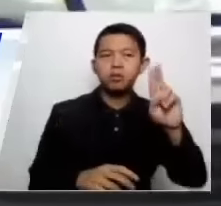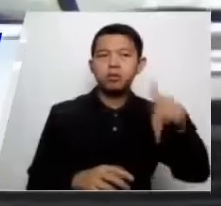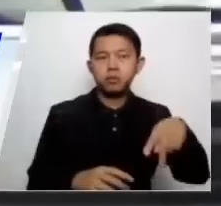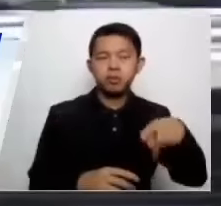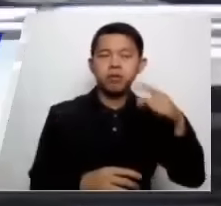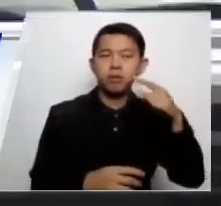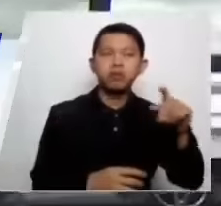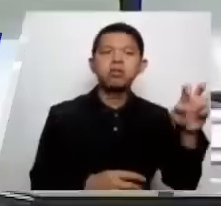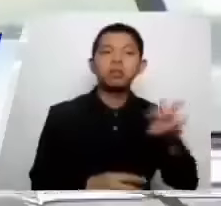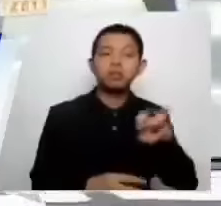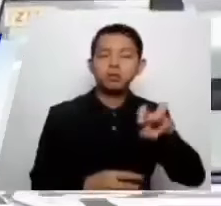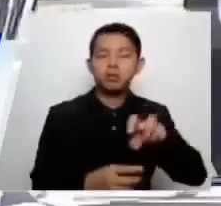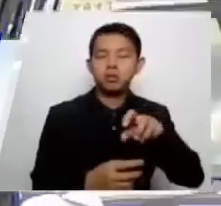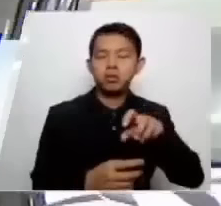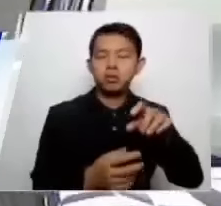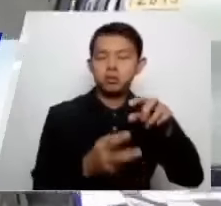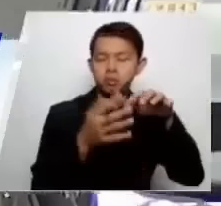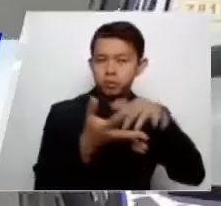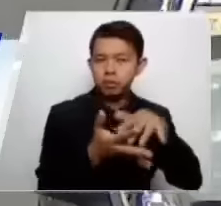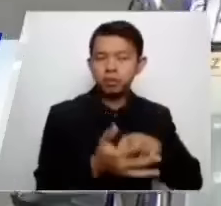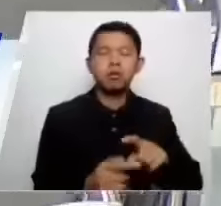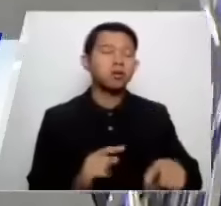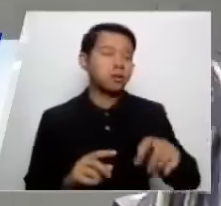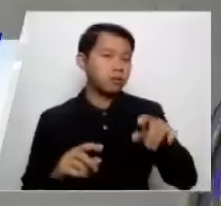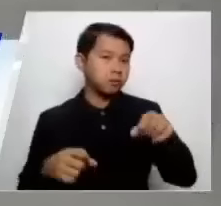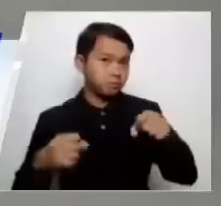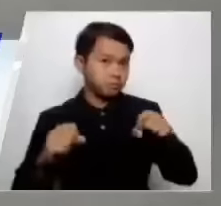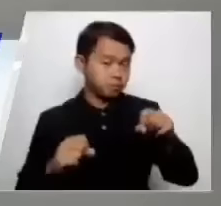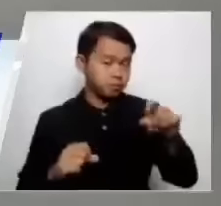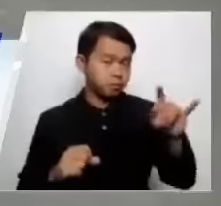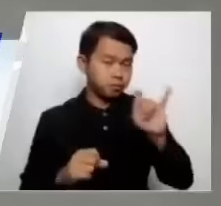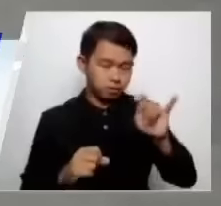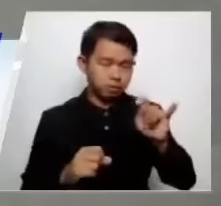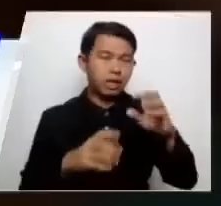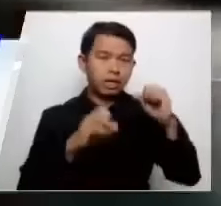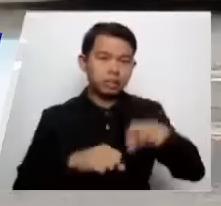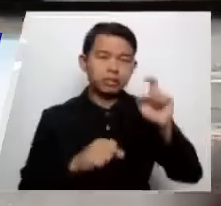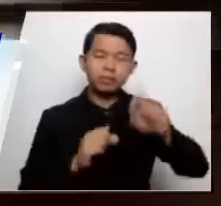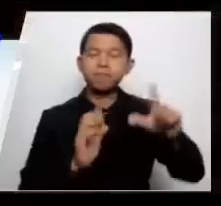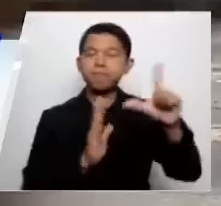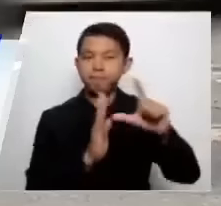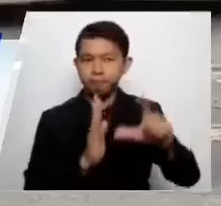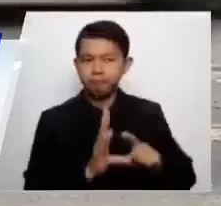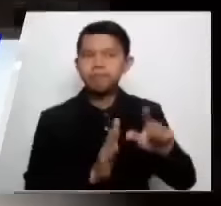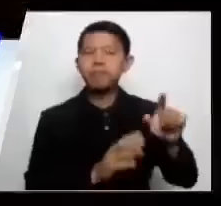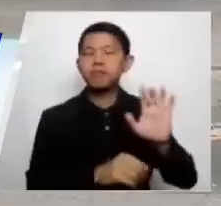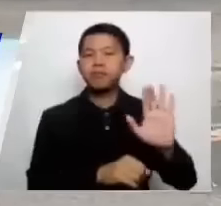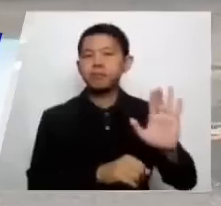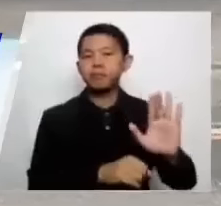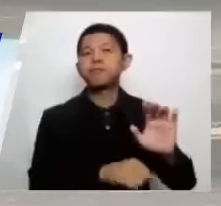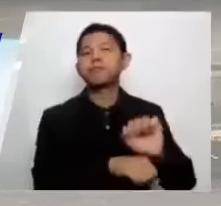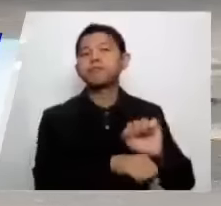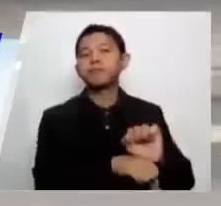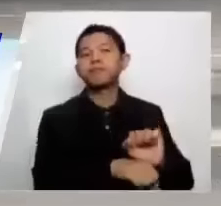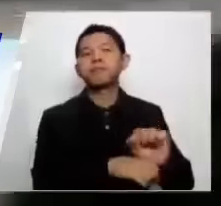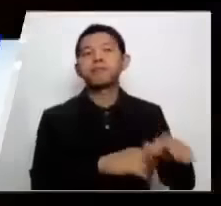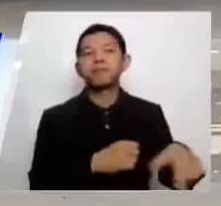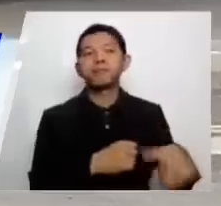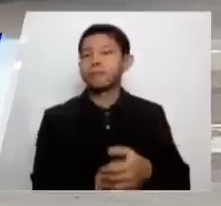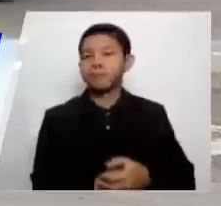Pabor naman ang mga motorcycle taxi rider na gawin ng legal ang kanilang operasyon. Ang isa sa mga panukala sa mga panukalang